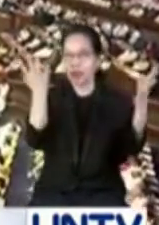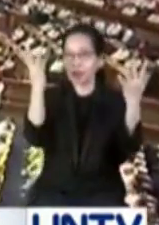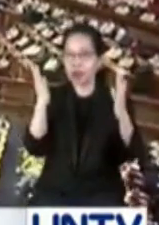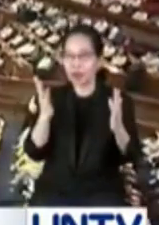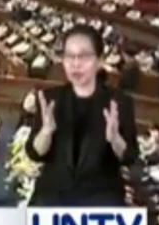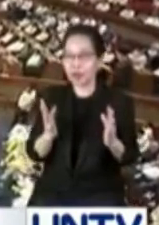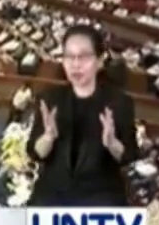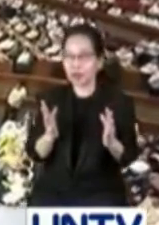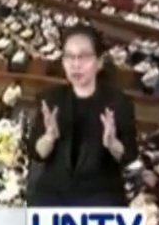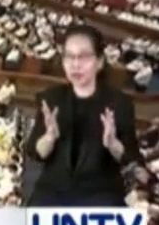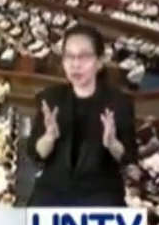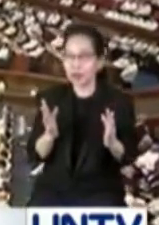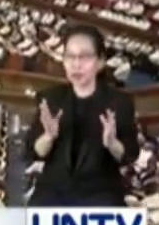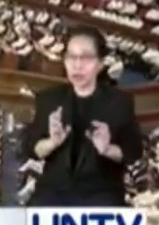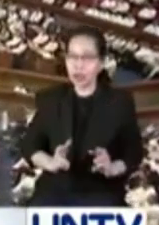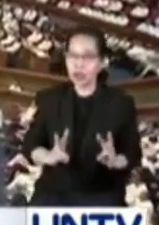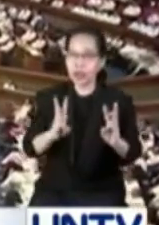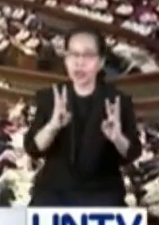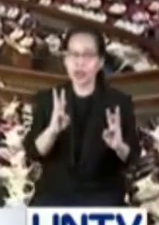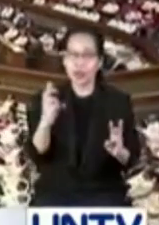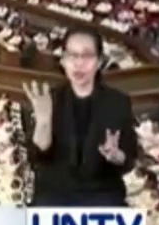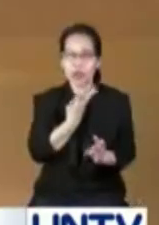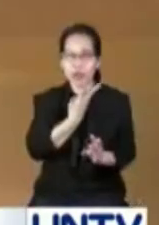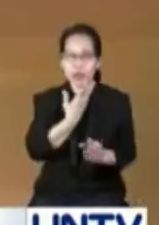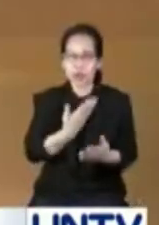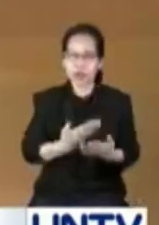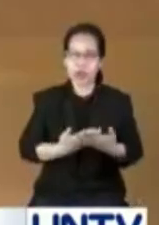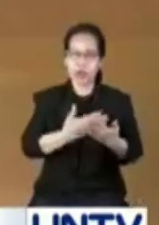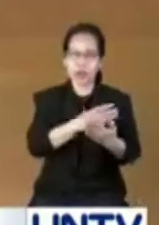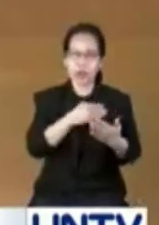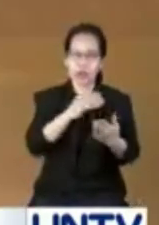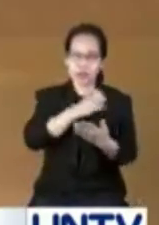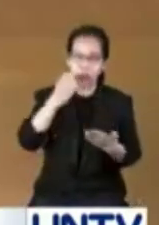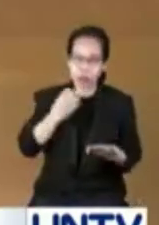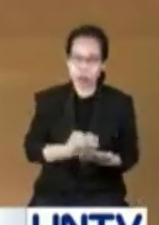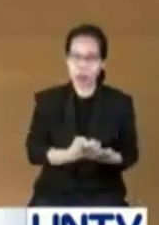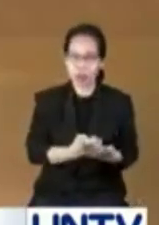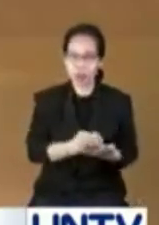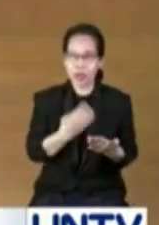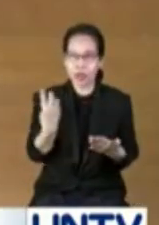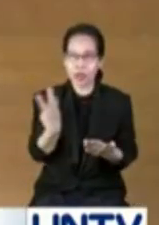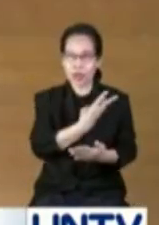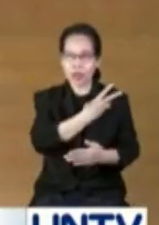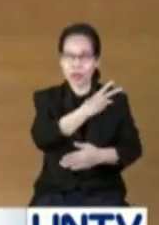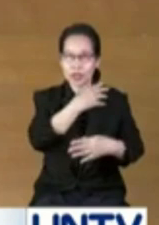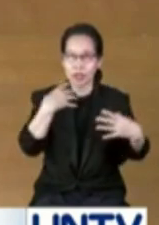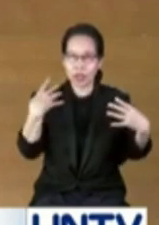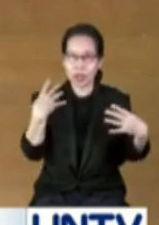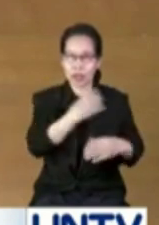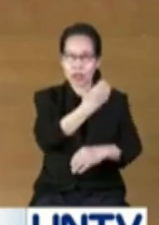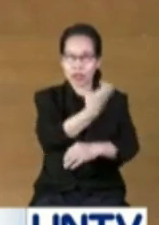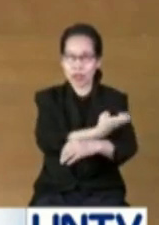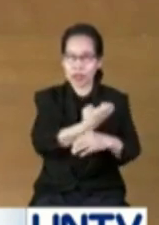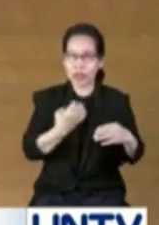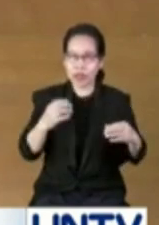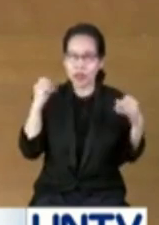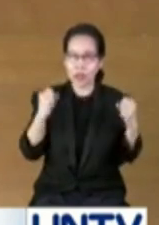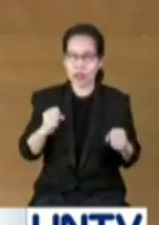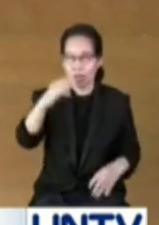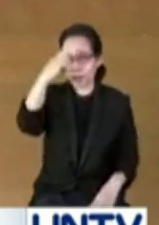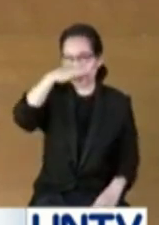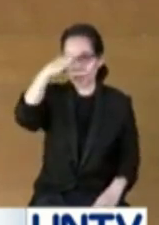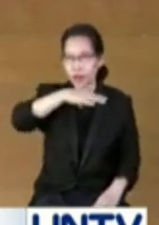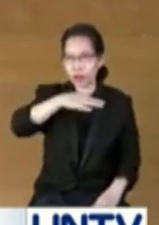Habang pinapabuti natin ang lagay ng ekonomiya, pinapalakas din natin ang kakayahan ng Pilipino. Ito ay